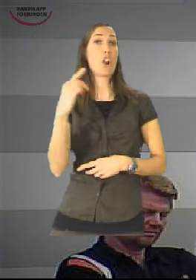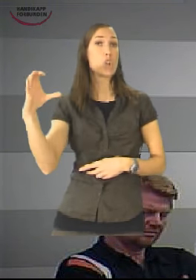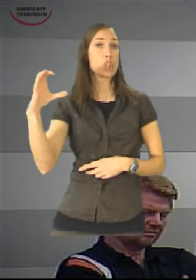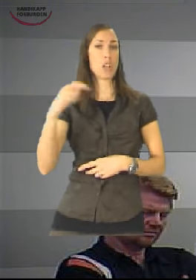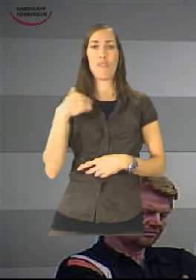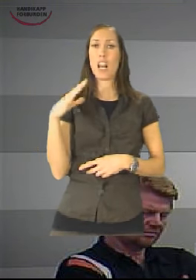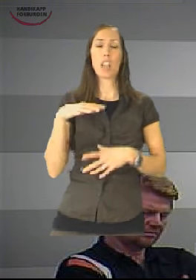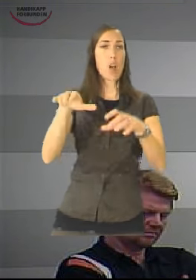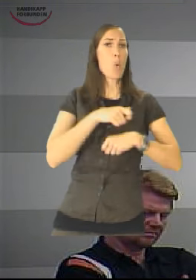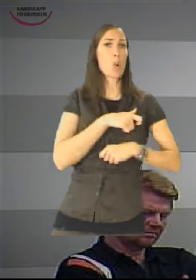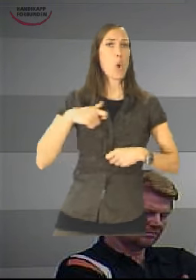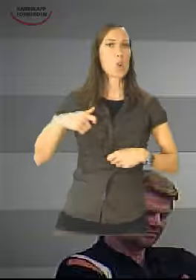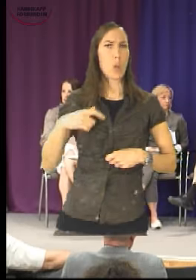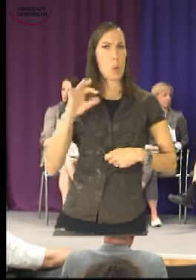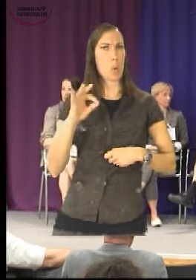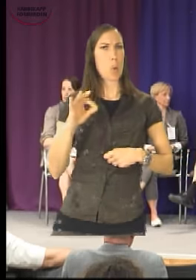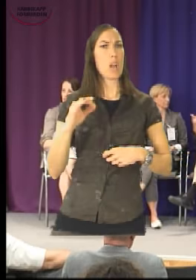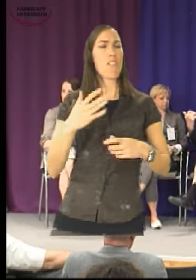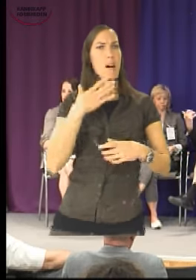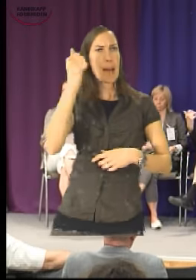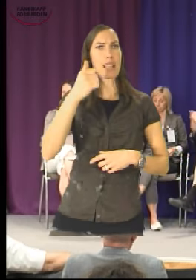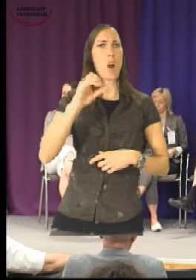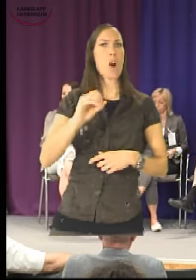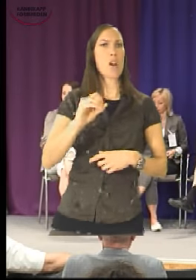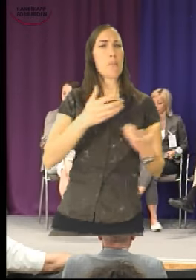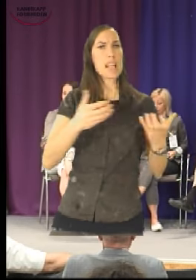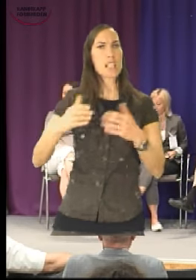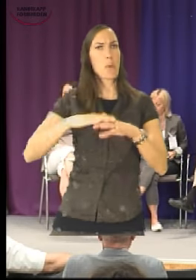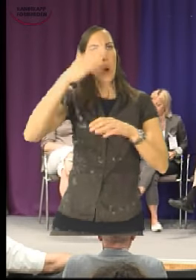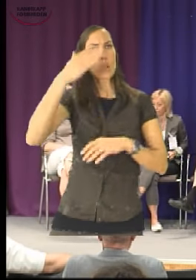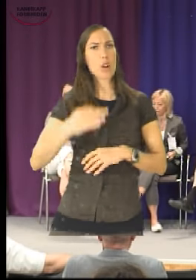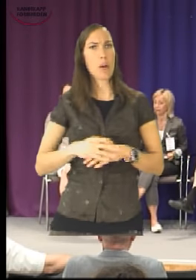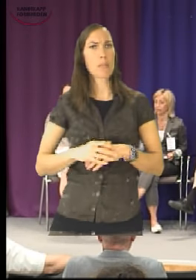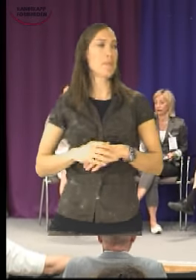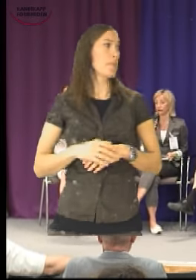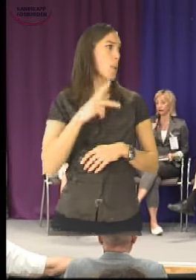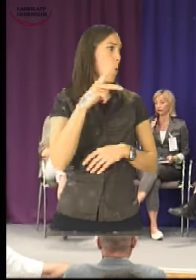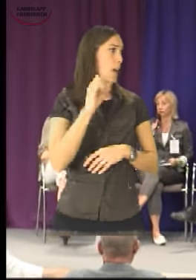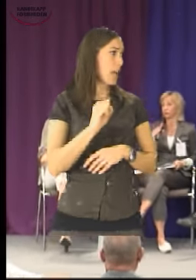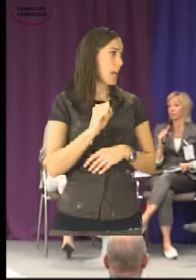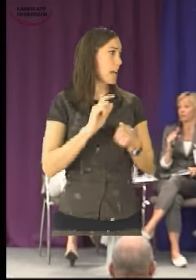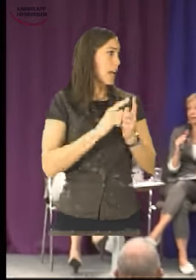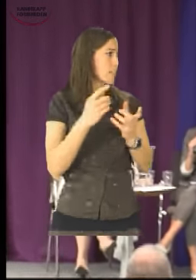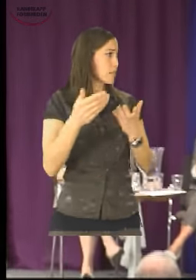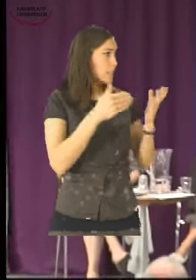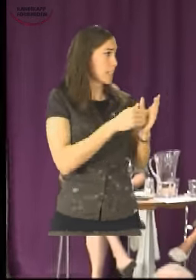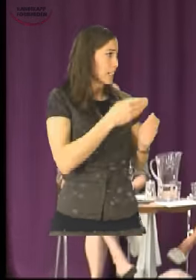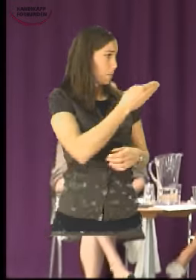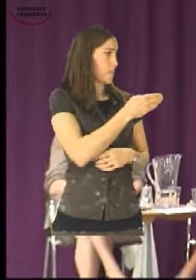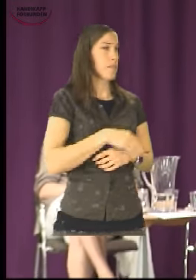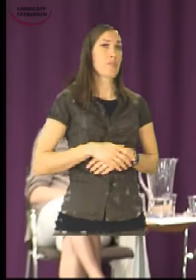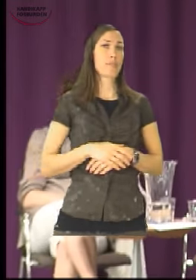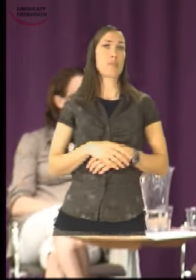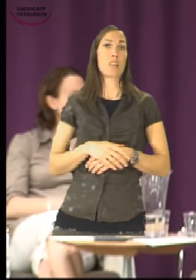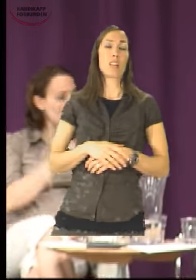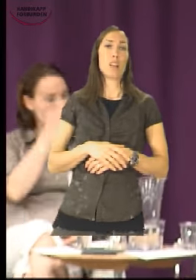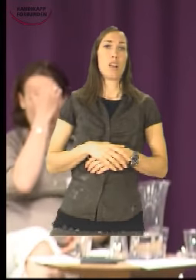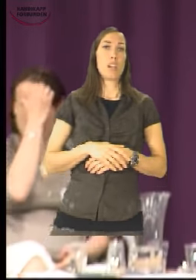rätta med den okunskapen? Ja, kan det vara något för dig? Ja, det är klart att det här handlar ju om kunskap